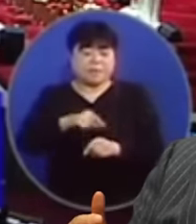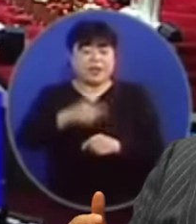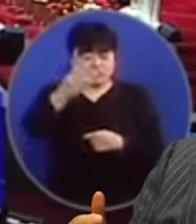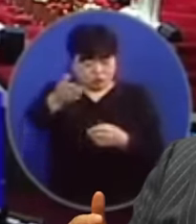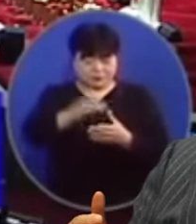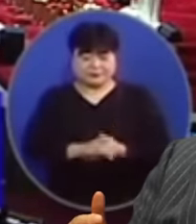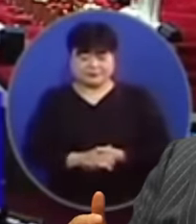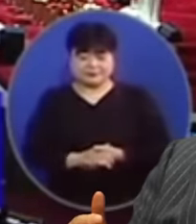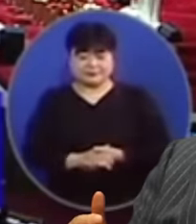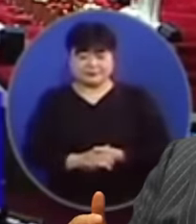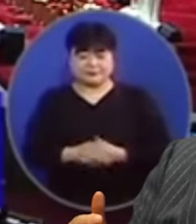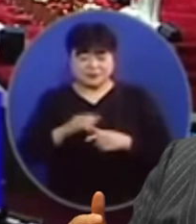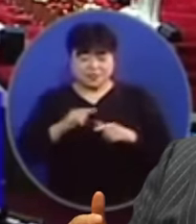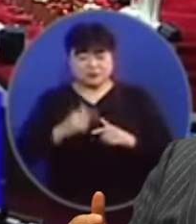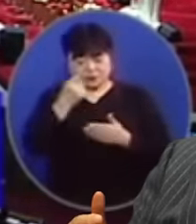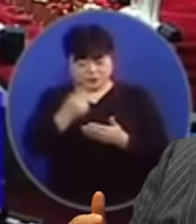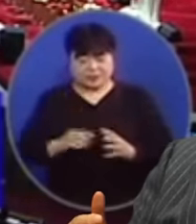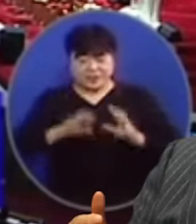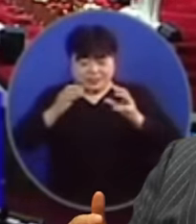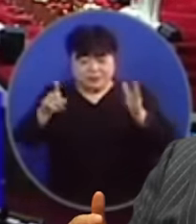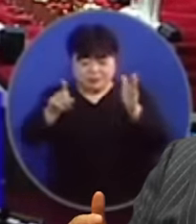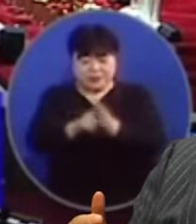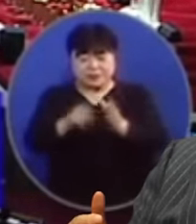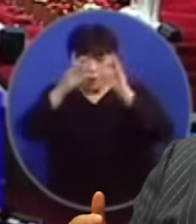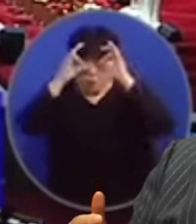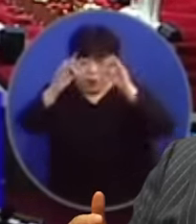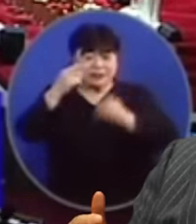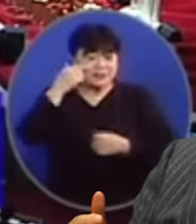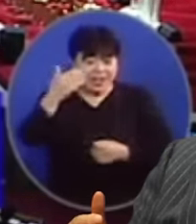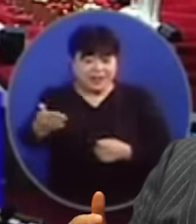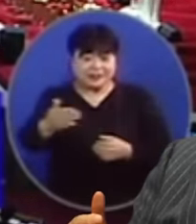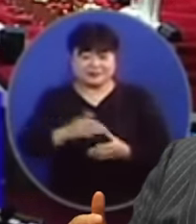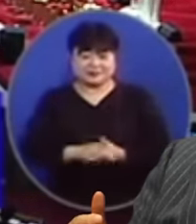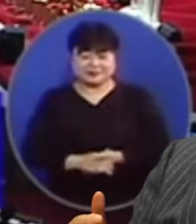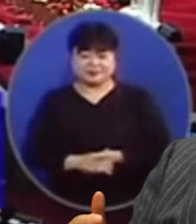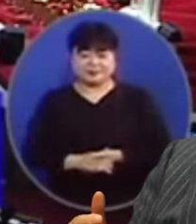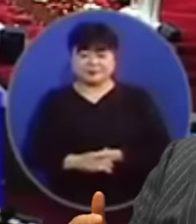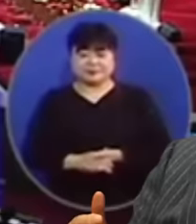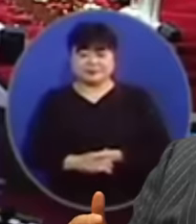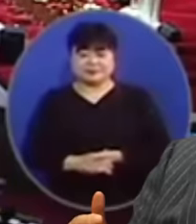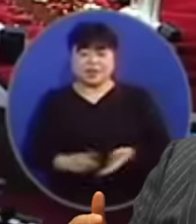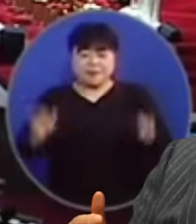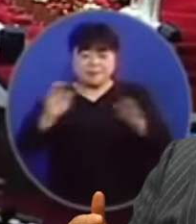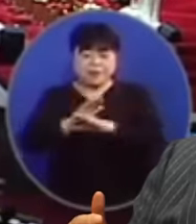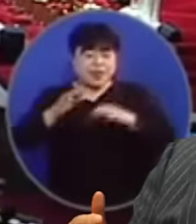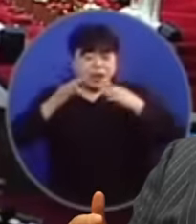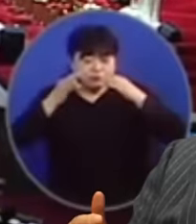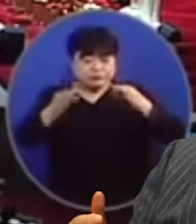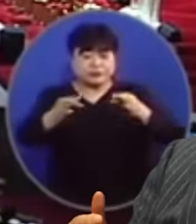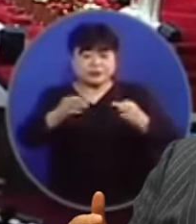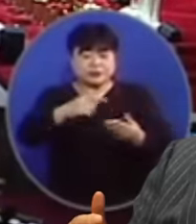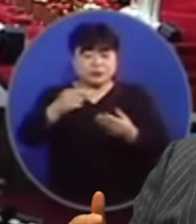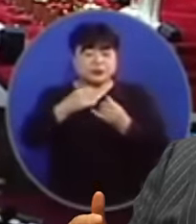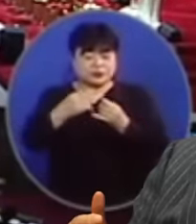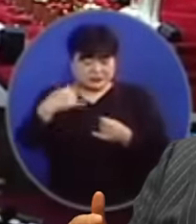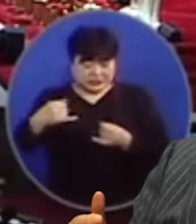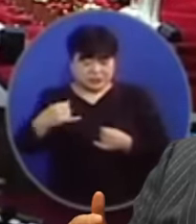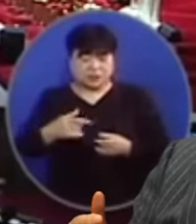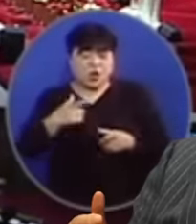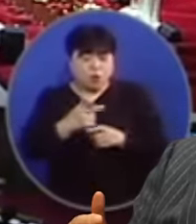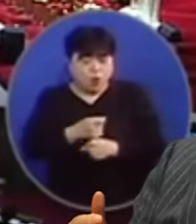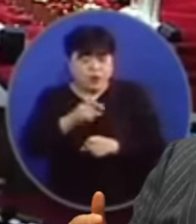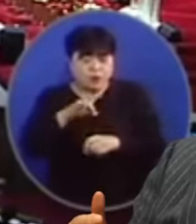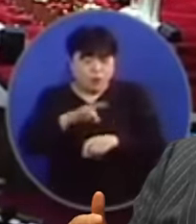풀어주시리라. 그러나 인자가 올 때 세상에서 믿음을 보겠느냐 하시니라. 밤낮 부르짖는 택한 자의